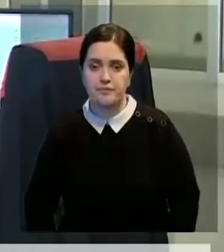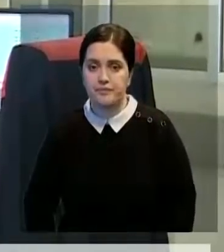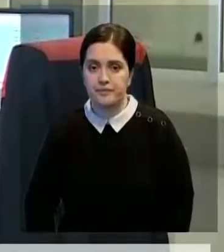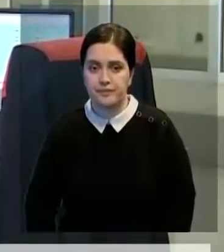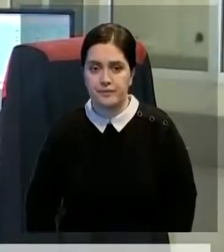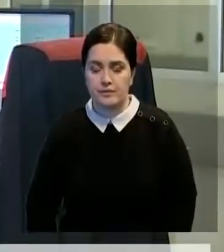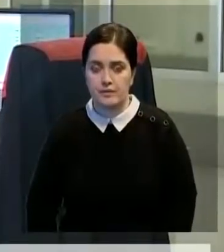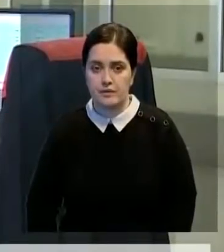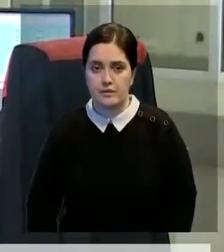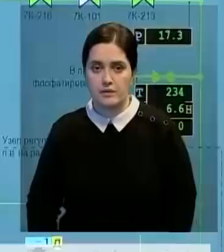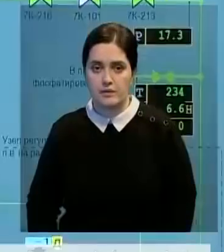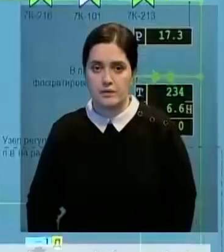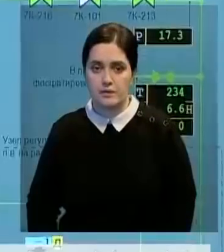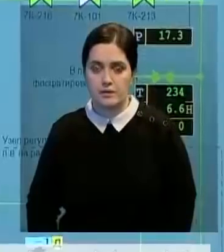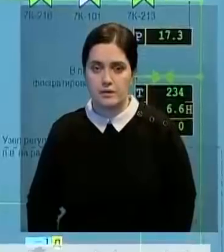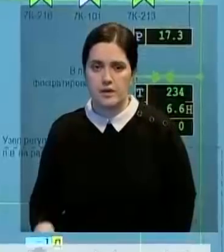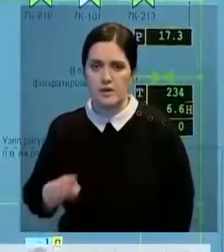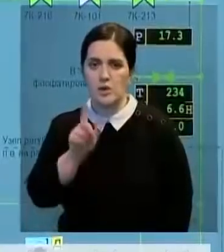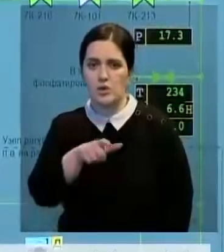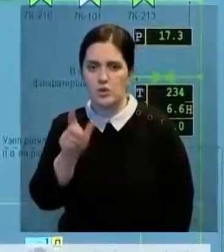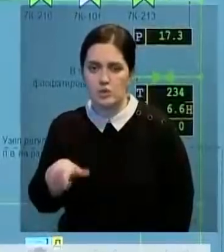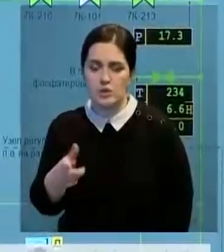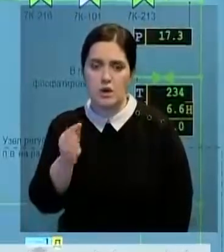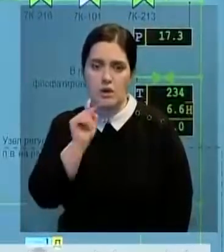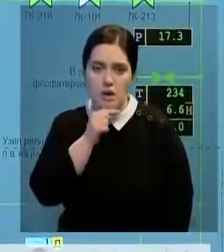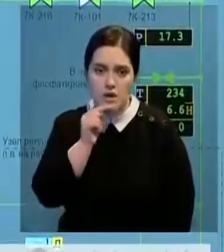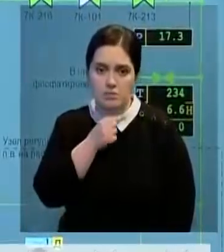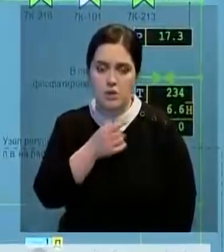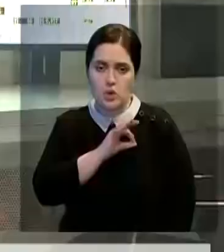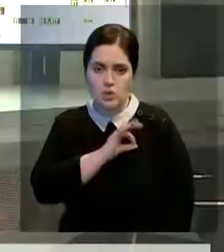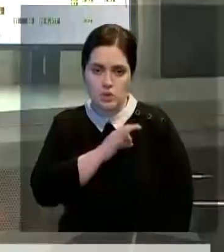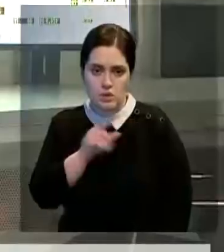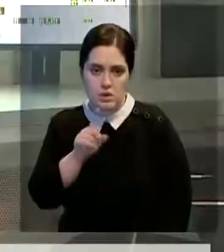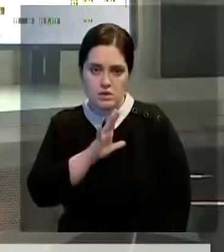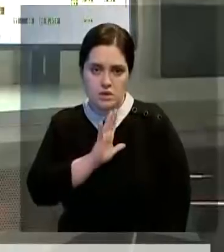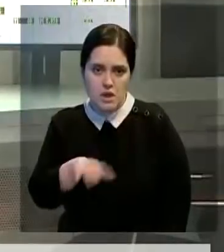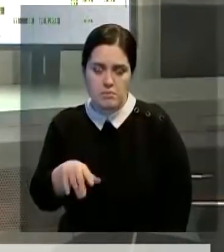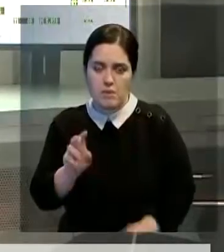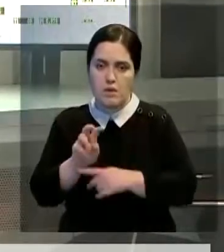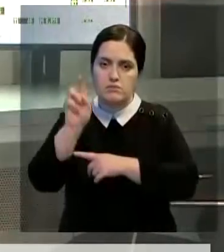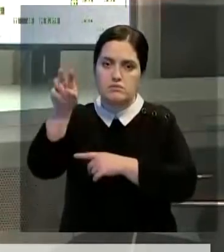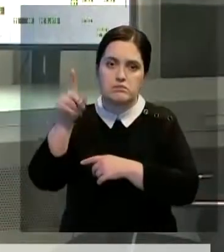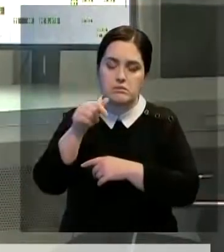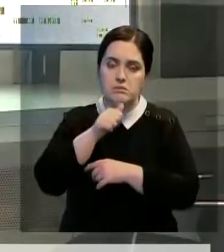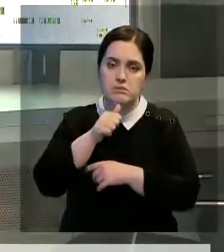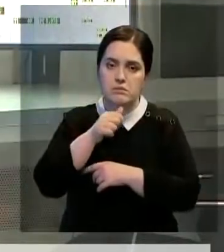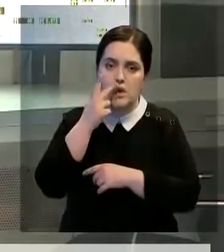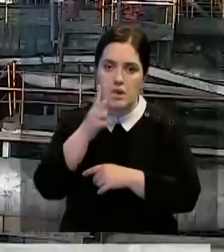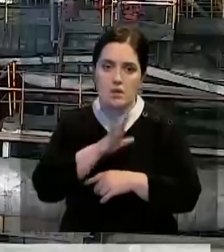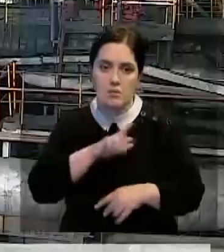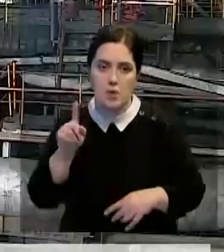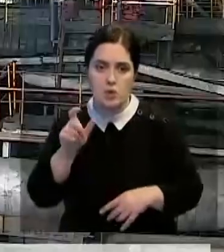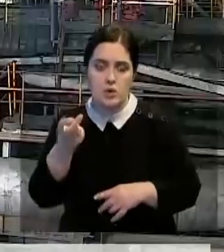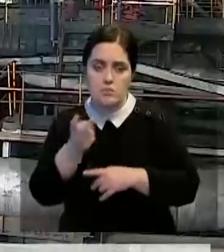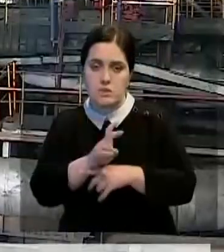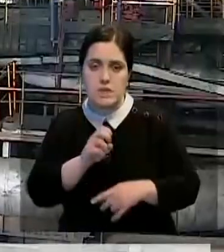энергетике никакого отношения не имеют. Это экономисты, юристы. Понимаете, они не были, не лазили. Эти люди пришли не для того, чтобы